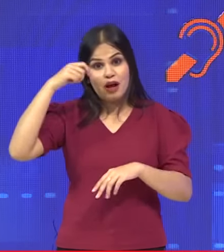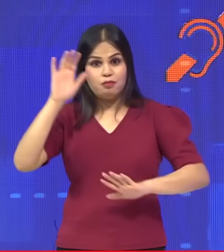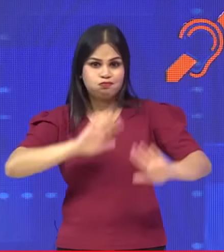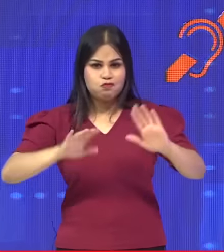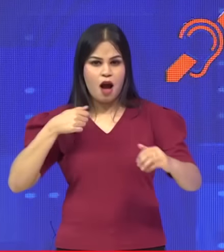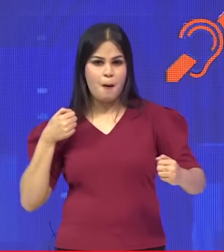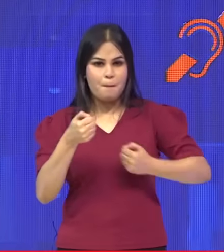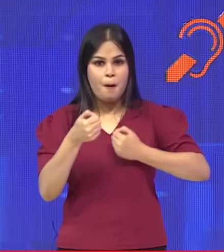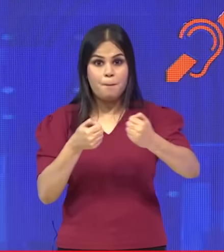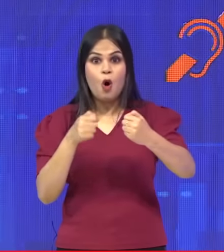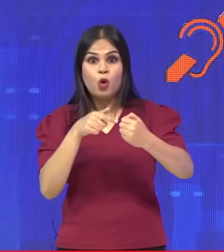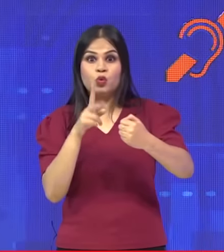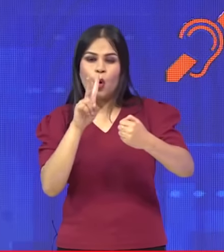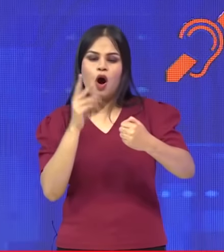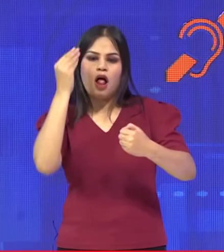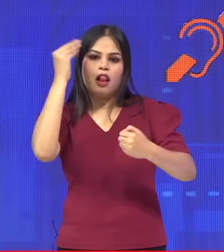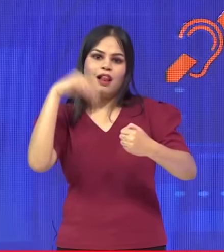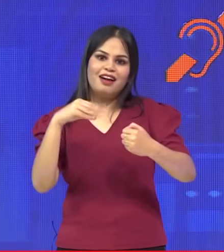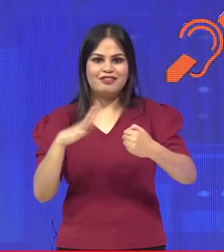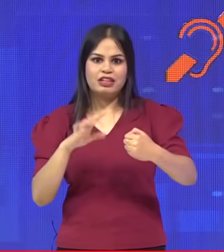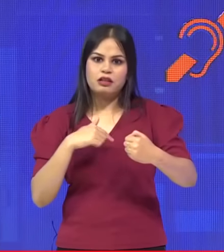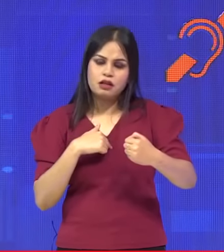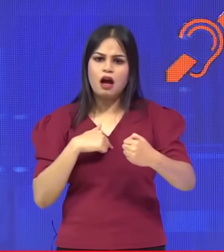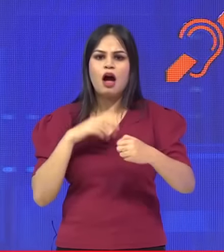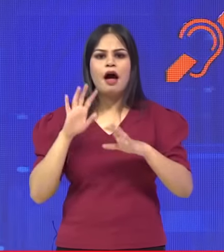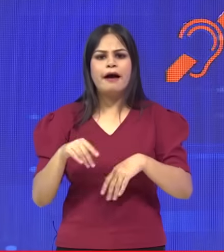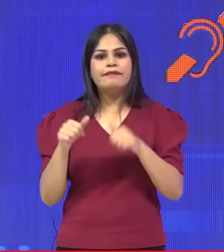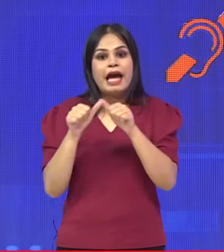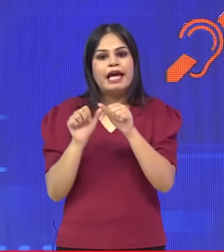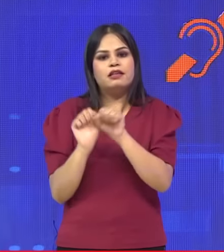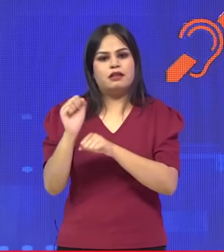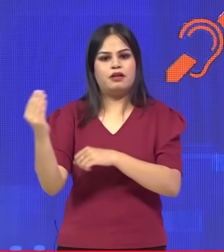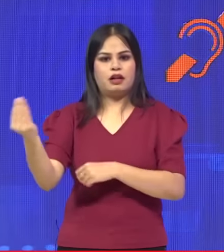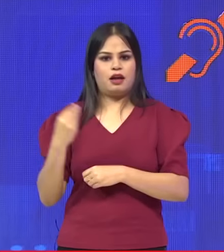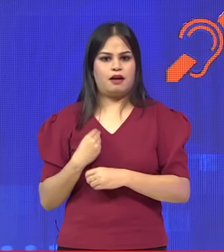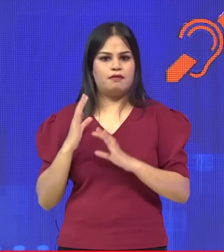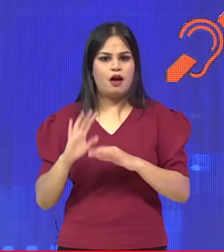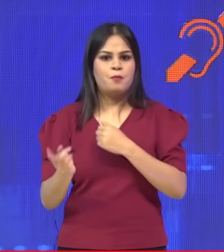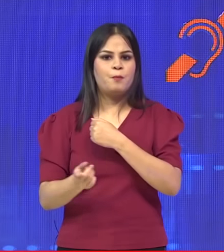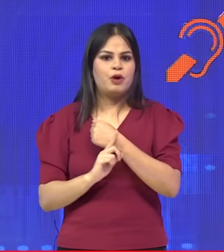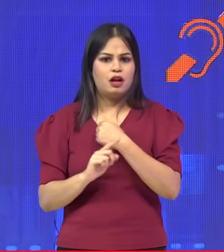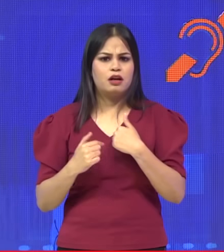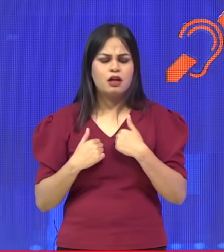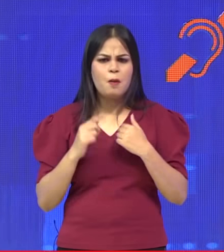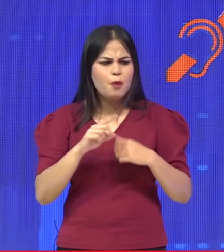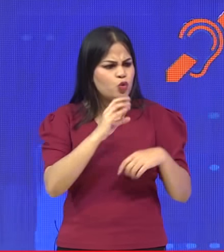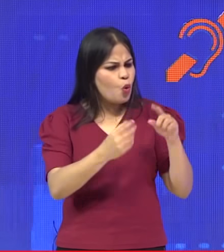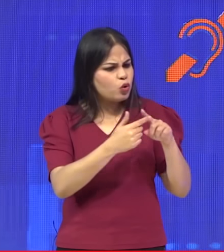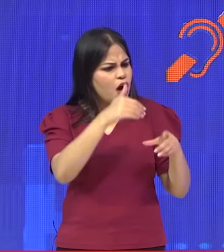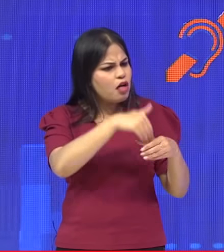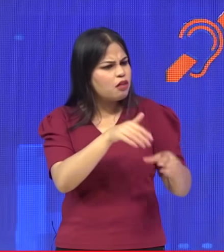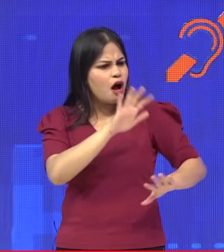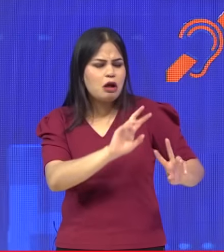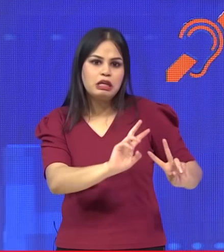एक्शन में तो हम पर ए सर्टिफिकेट ए जाता है यहां पर तो अलग ही किम का एक्शन चल रहा है